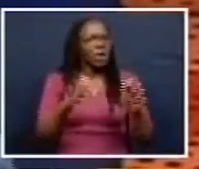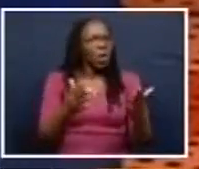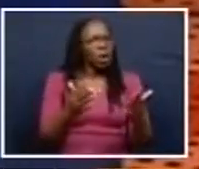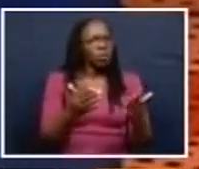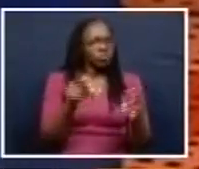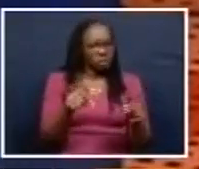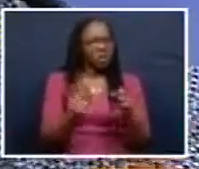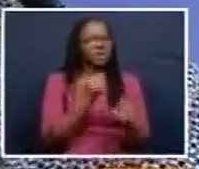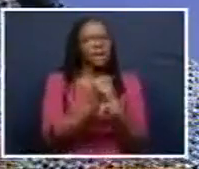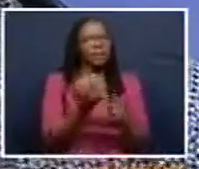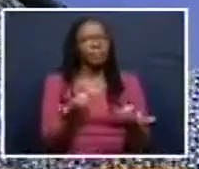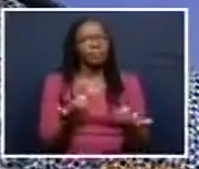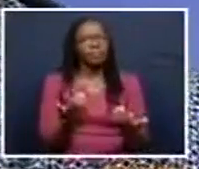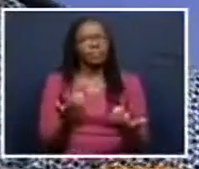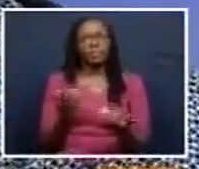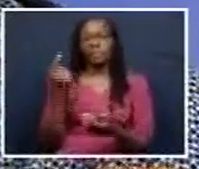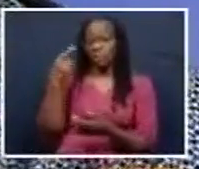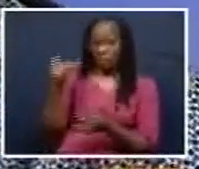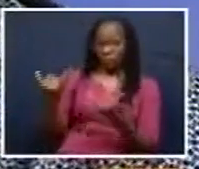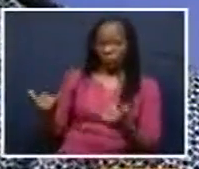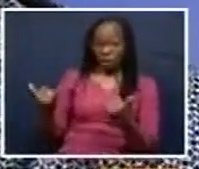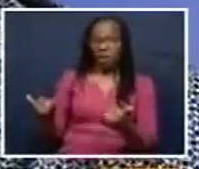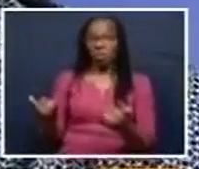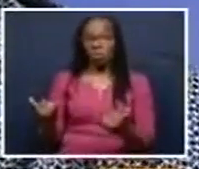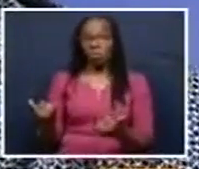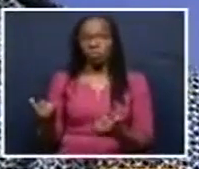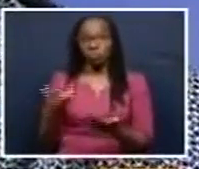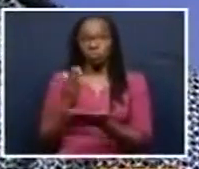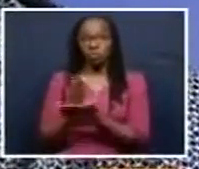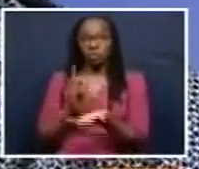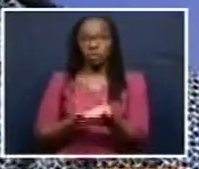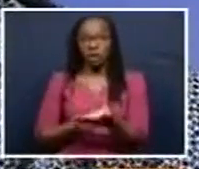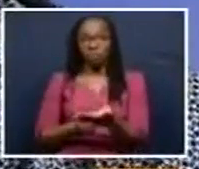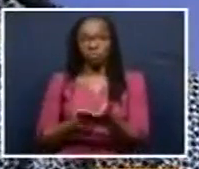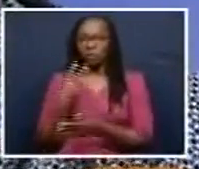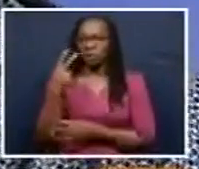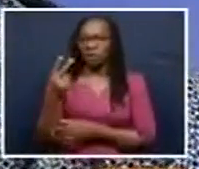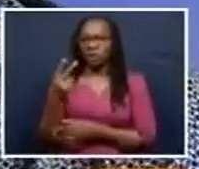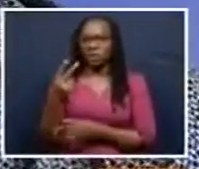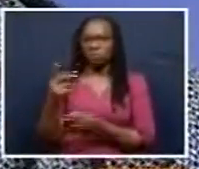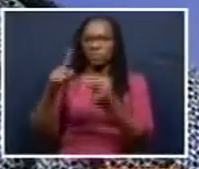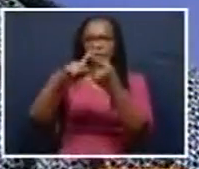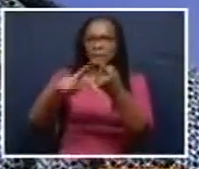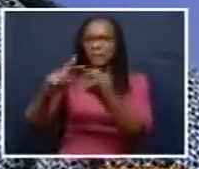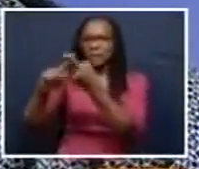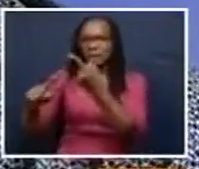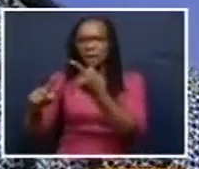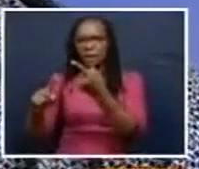hivi sahi kwa habari ya leo umekuwa mkiongea kwa hiyo kisa ya mauaji ya inaitwa